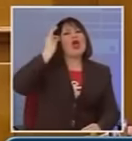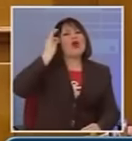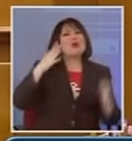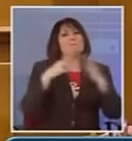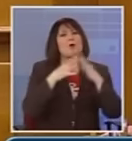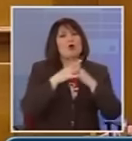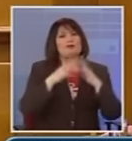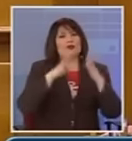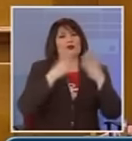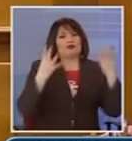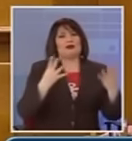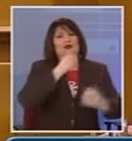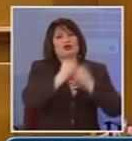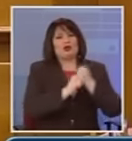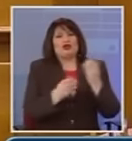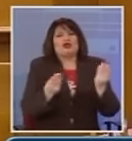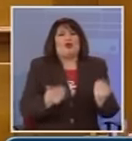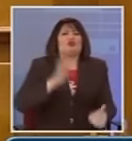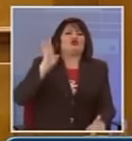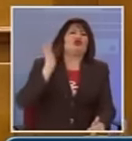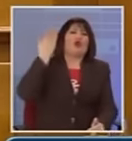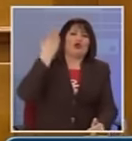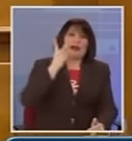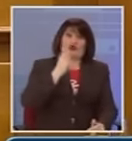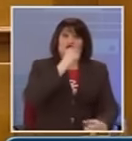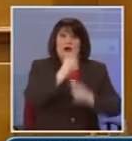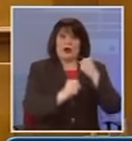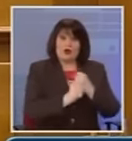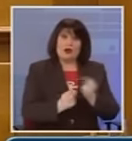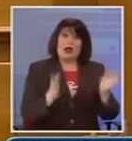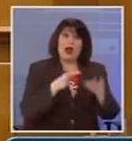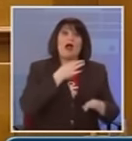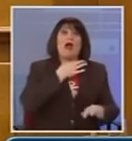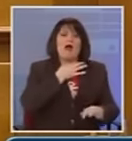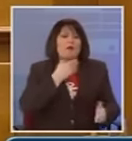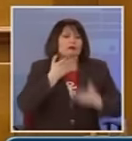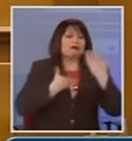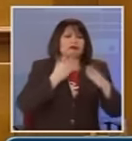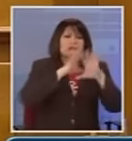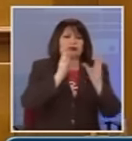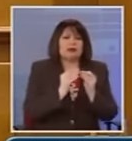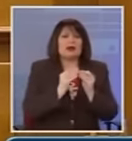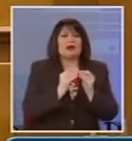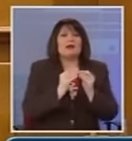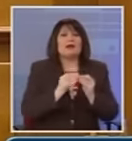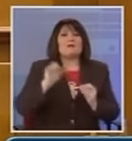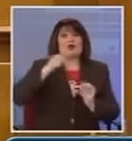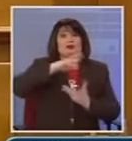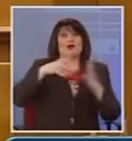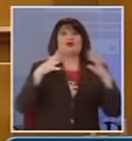αρχές του 19ου αιώνα. Και τέλος στις αρχές του 20ου αιώνα για να καλύψει τις υπέροχες δαπάνες της στα τέλη του Πρώτου Παγκοσμίου